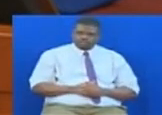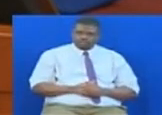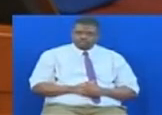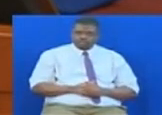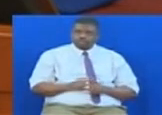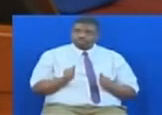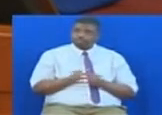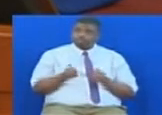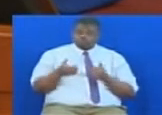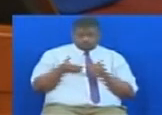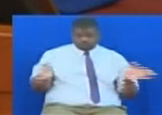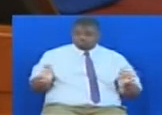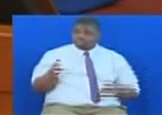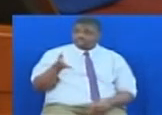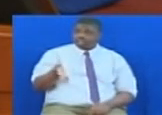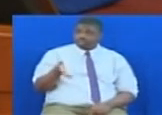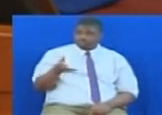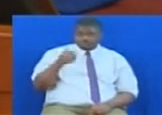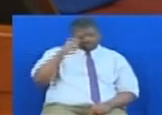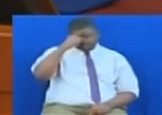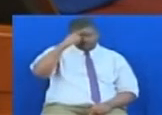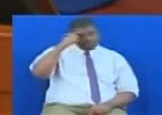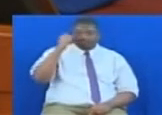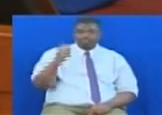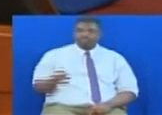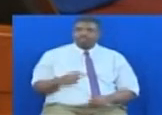mambo yatafunguka hapa yasiyoaminika.